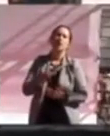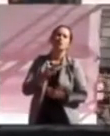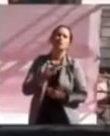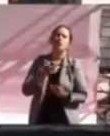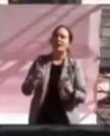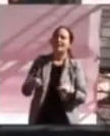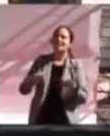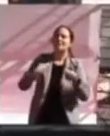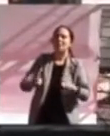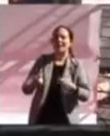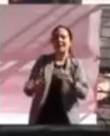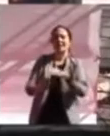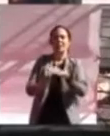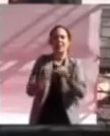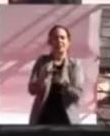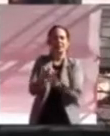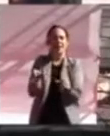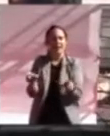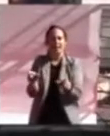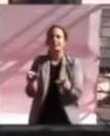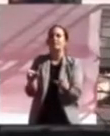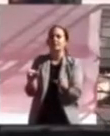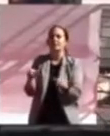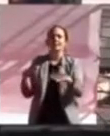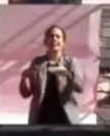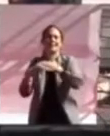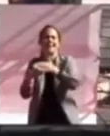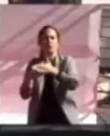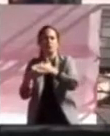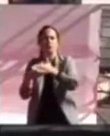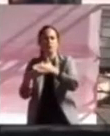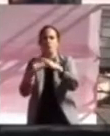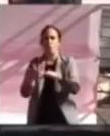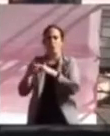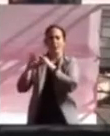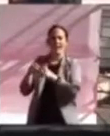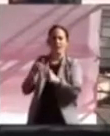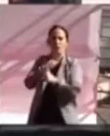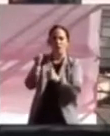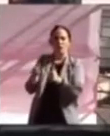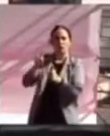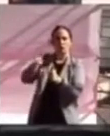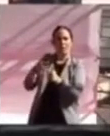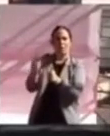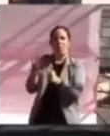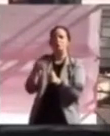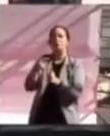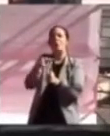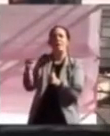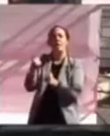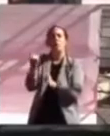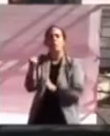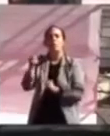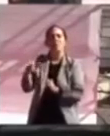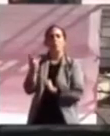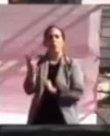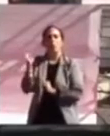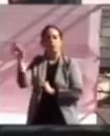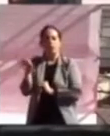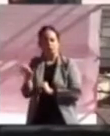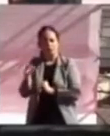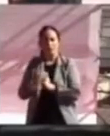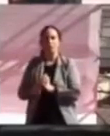col tetto a quello che si spendeva nel 2004 meno 1,4 per cento a un certo punto gli